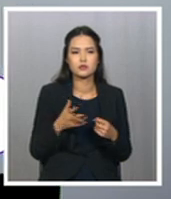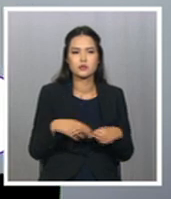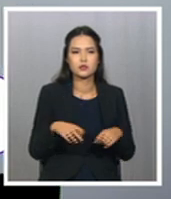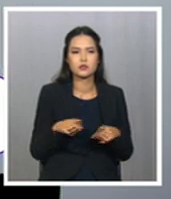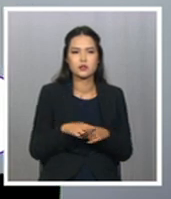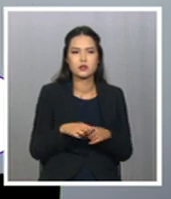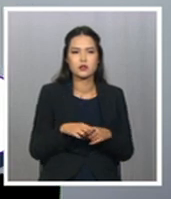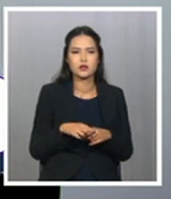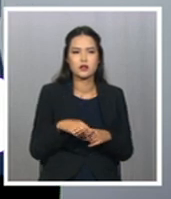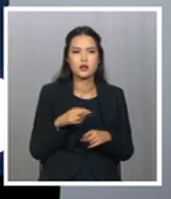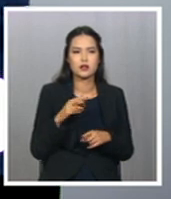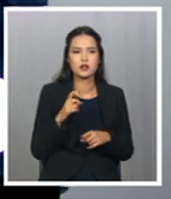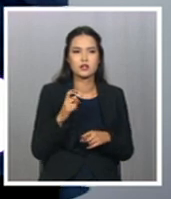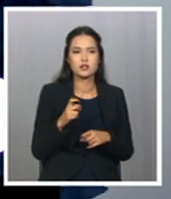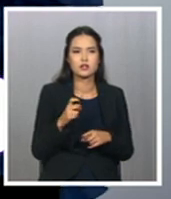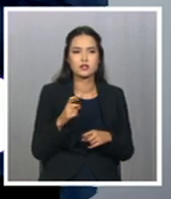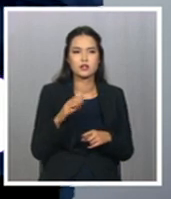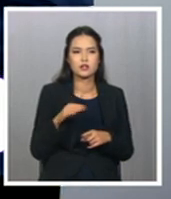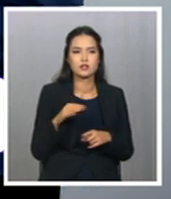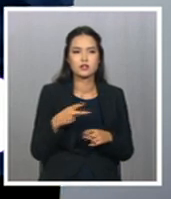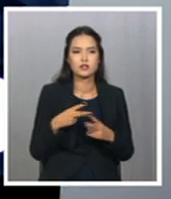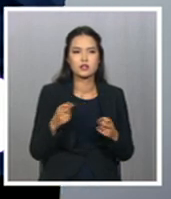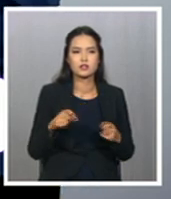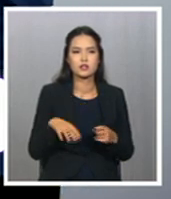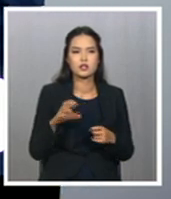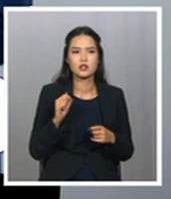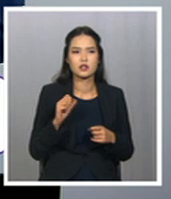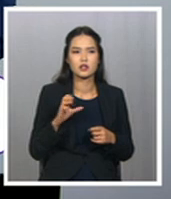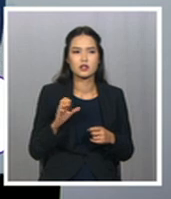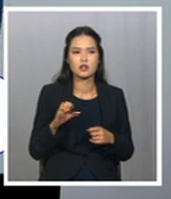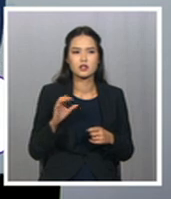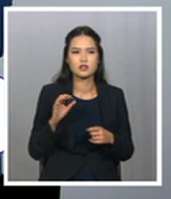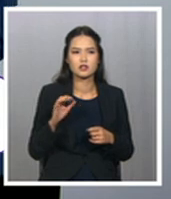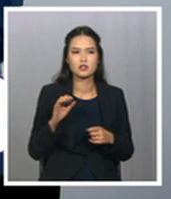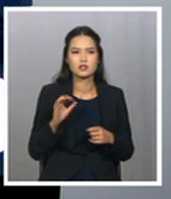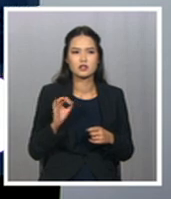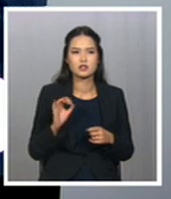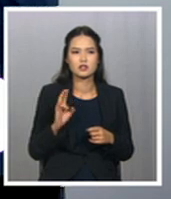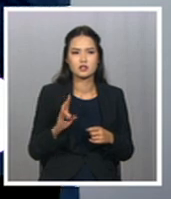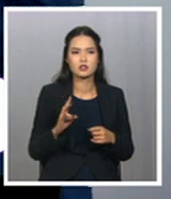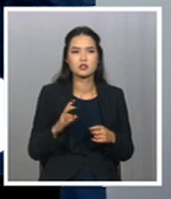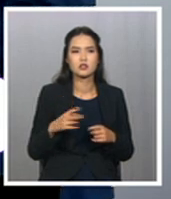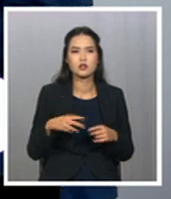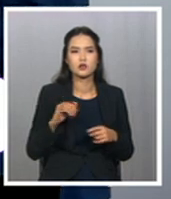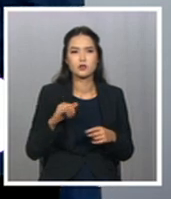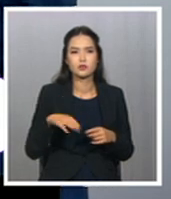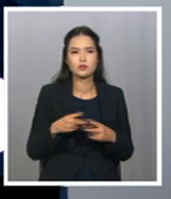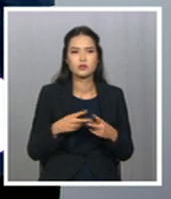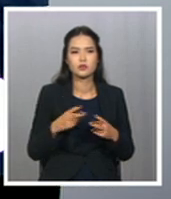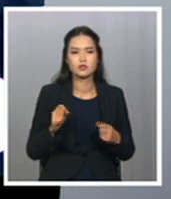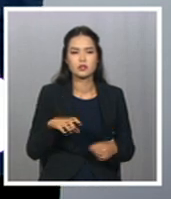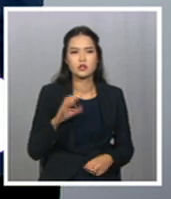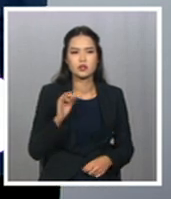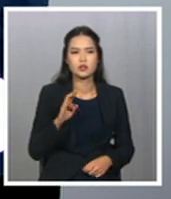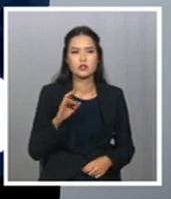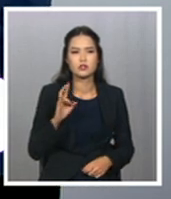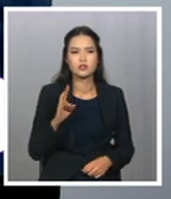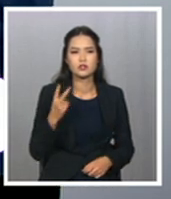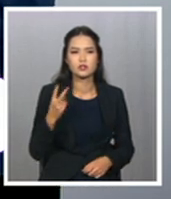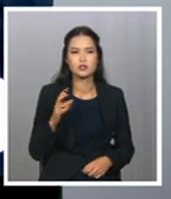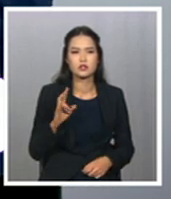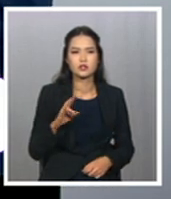бірге жазып жібереміз. Есептеген кезде бізде негізгі теңдеуіміз, яғни координатаның уақытқа тәуелділік теңдеуі бізде